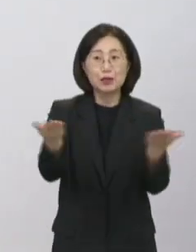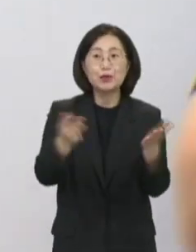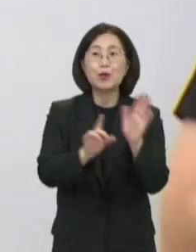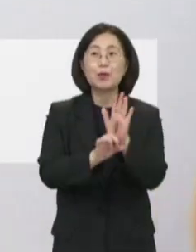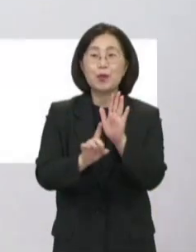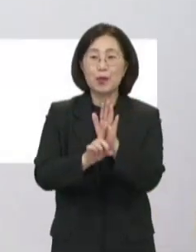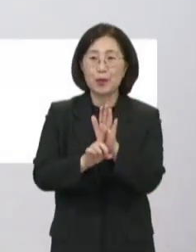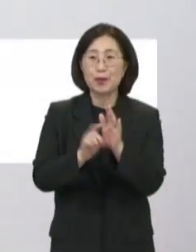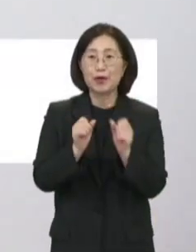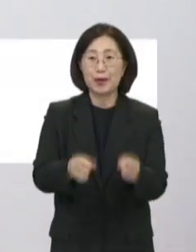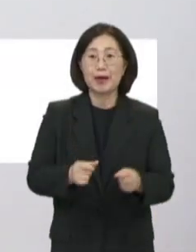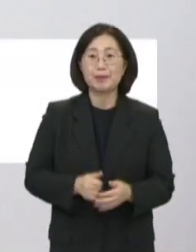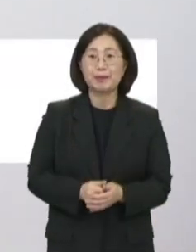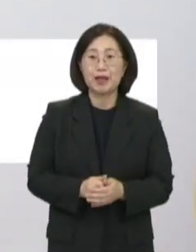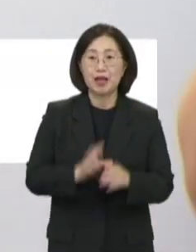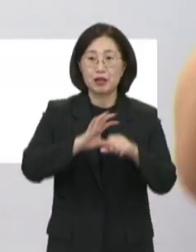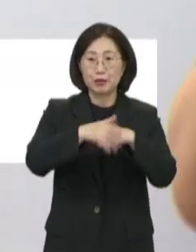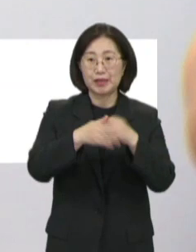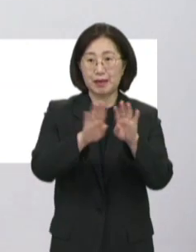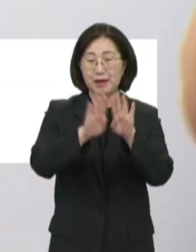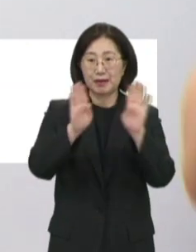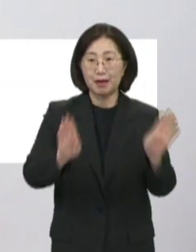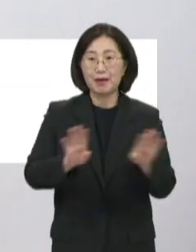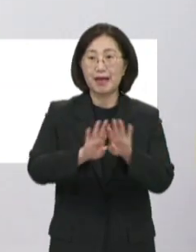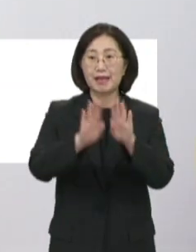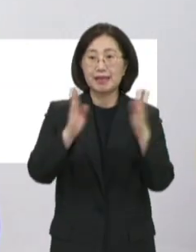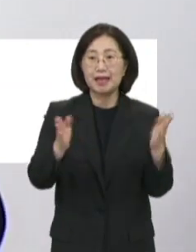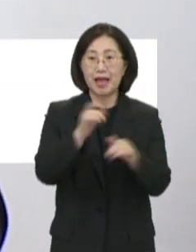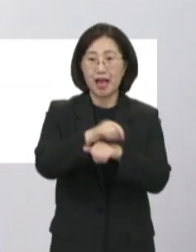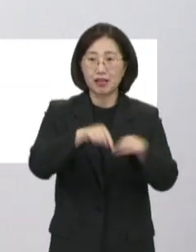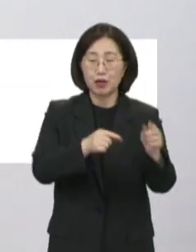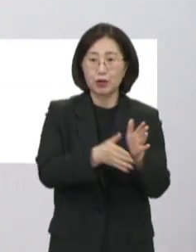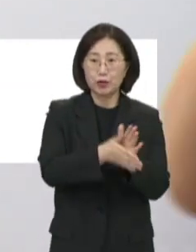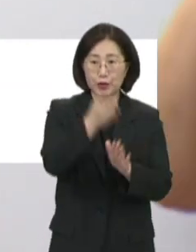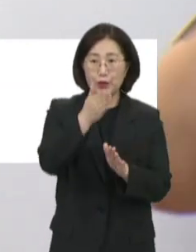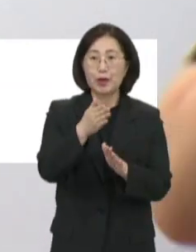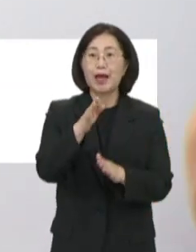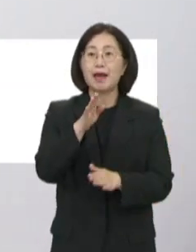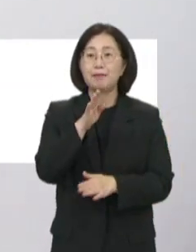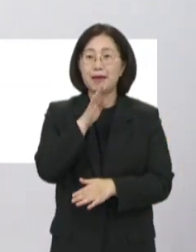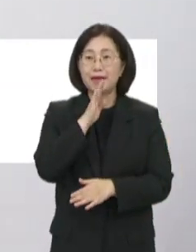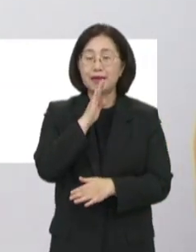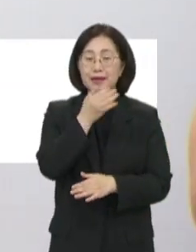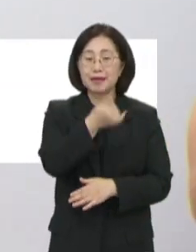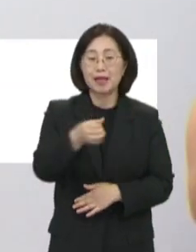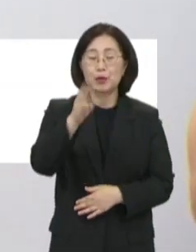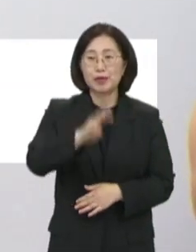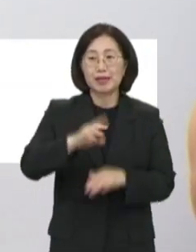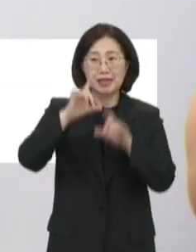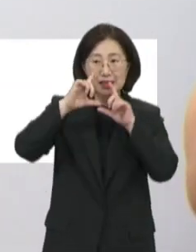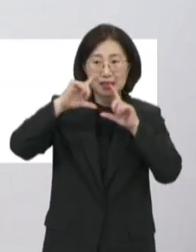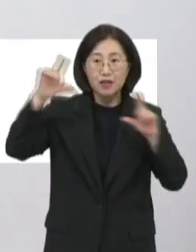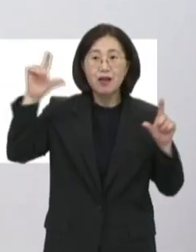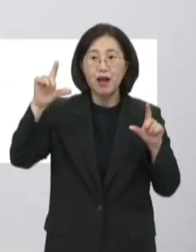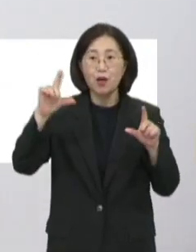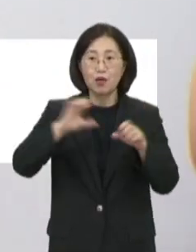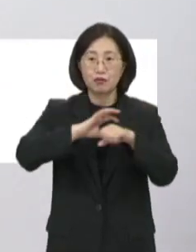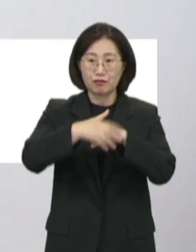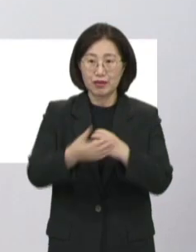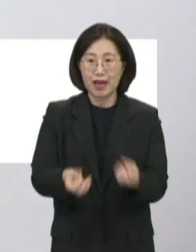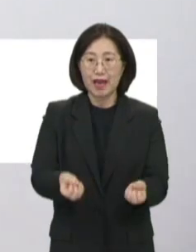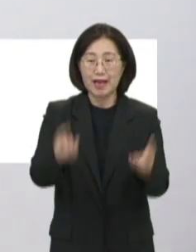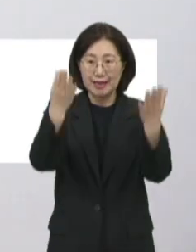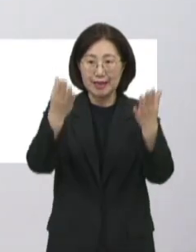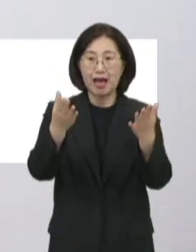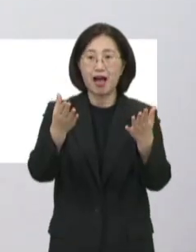국제 박람회 개최는 행정수도에 걸맞은 세종시의 위상을 강화하고 국제행사 개최